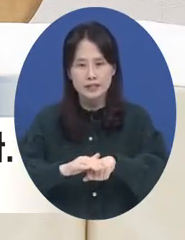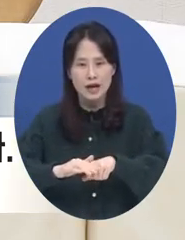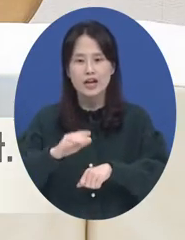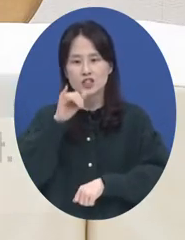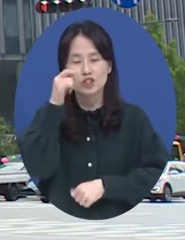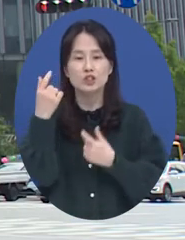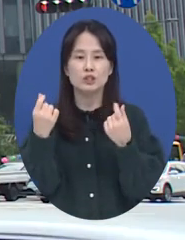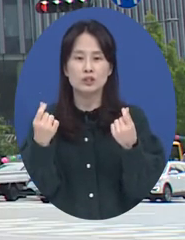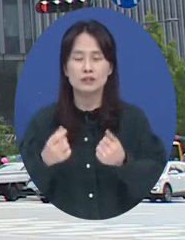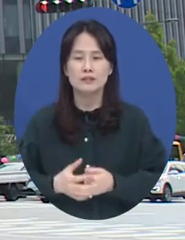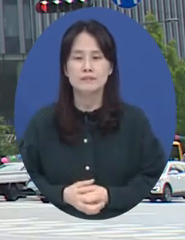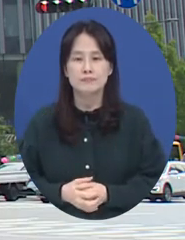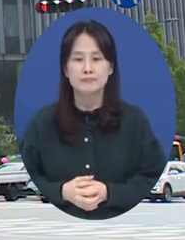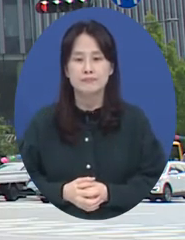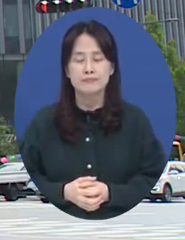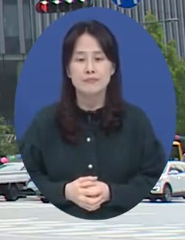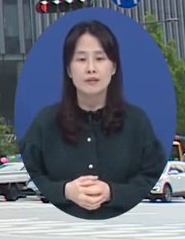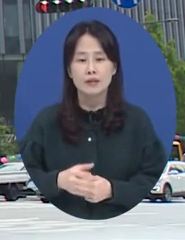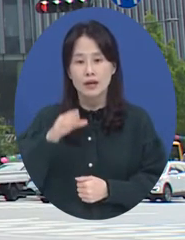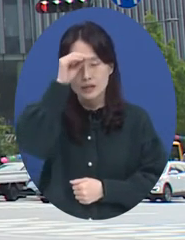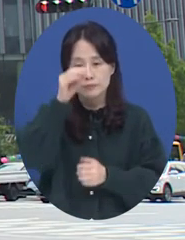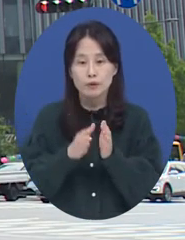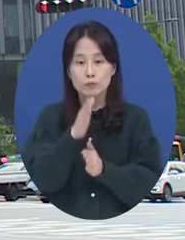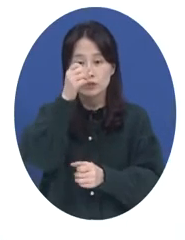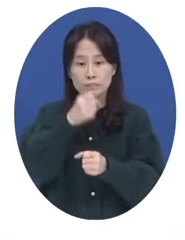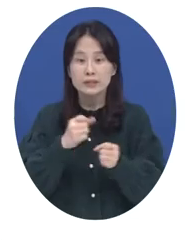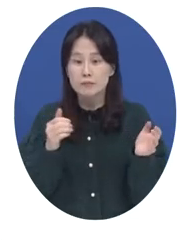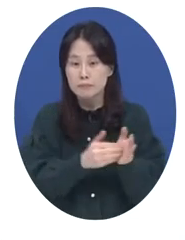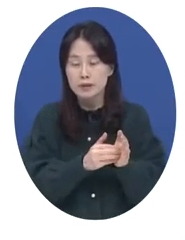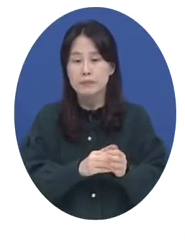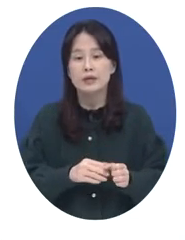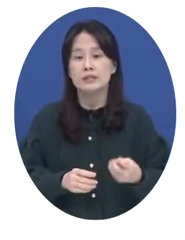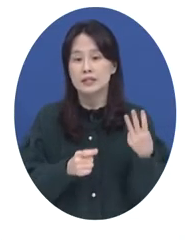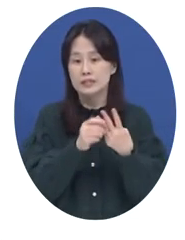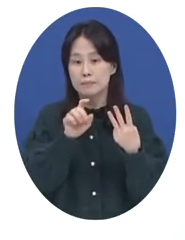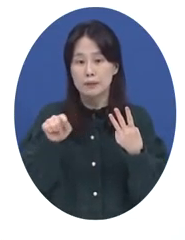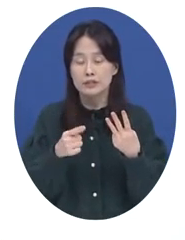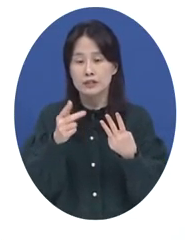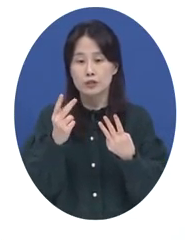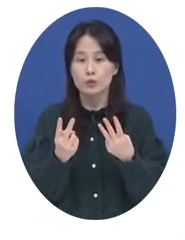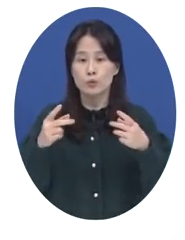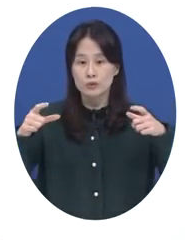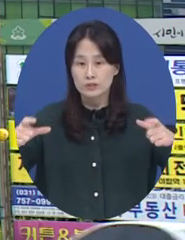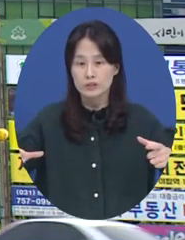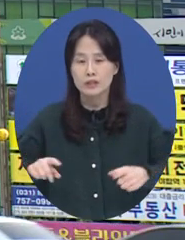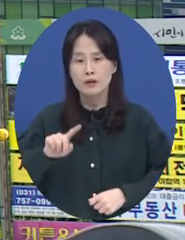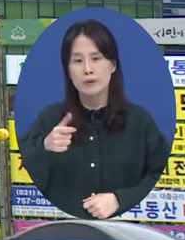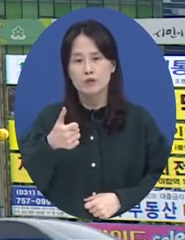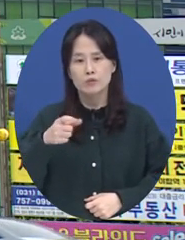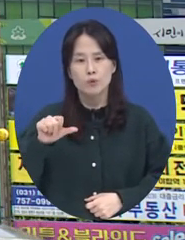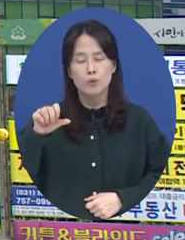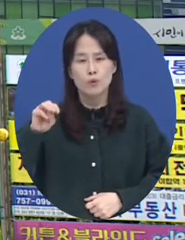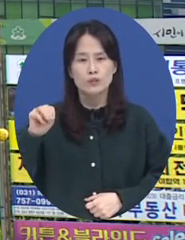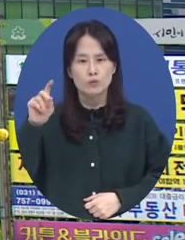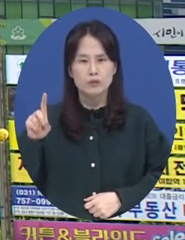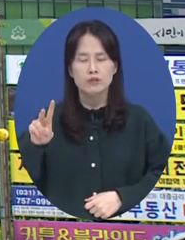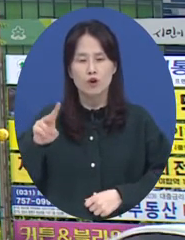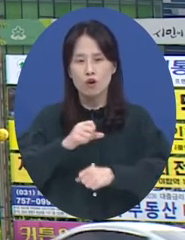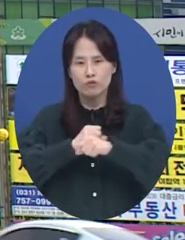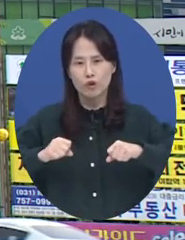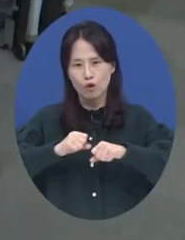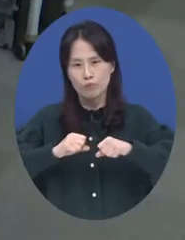있을 것 같습니다 뉴딜 10원 도시가 완성되면 판교와 jt 귤도 1 탬 * 때는 핵 65만 제거 매트 규모의 참 단 혁신